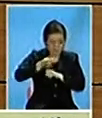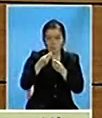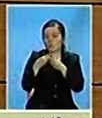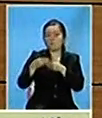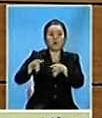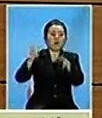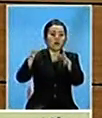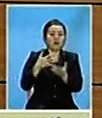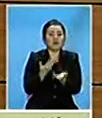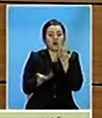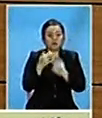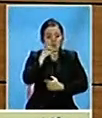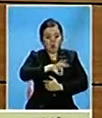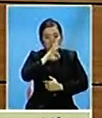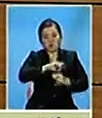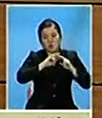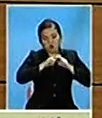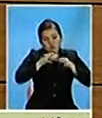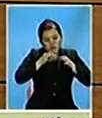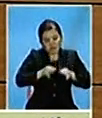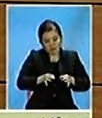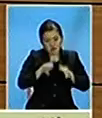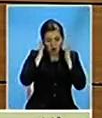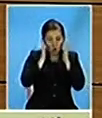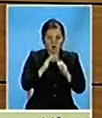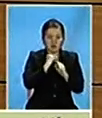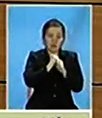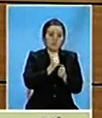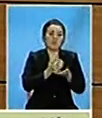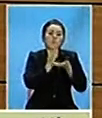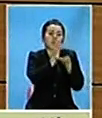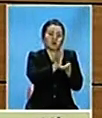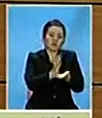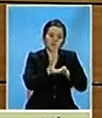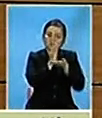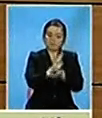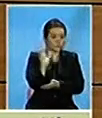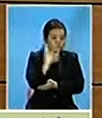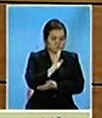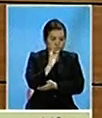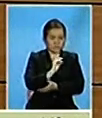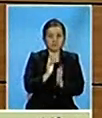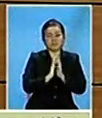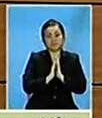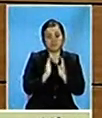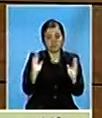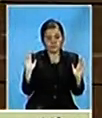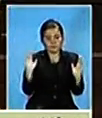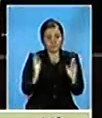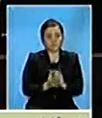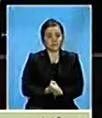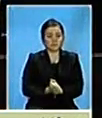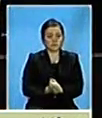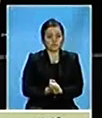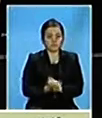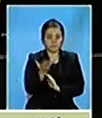ป็นเรื่องของดุลพินิจของผู้ใดผู้หนึ่งในการที่จะทำบุญเป็นครั้งๆไปขอบคุณมากครับท่านประธานครับ ครับท่านคำ